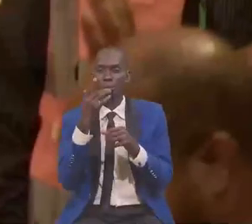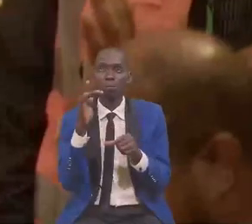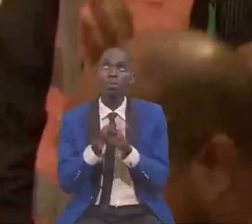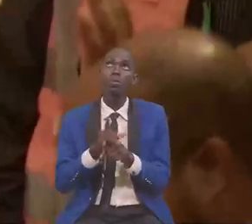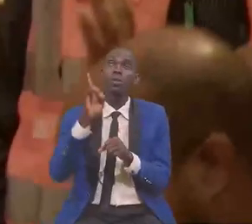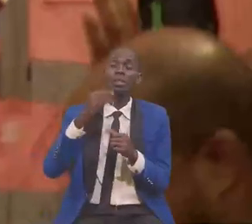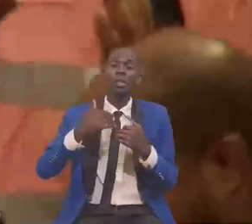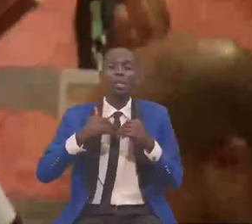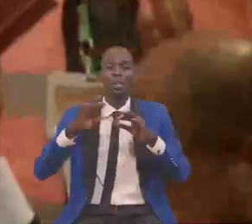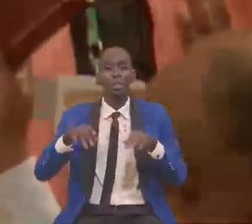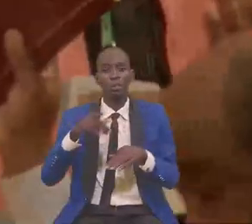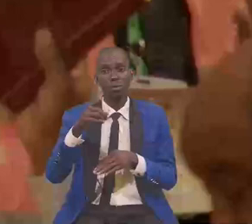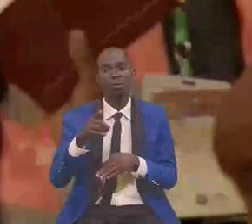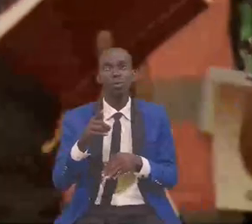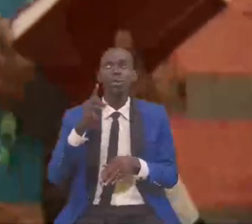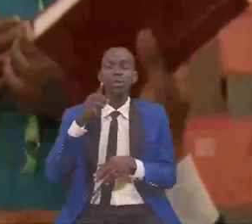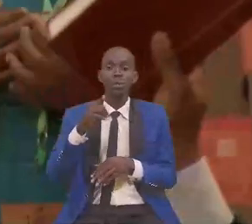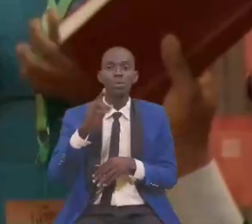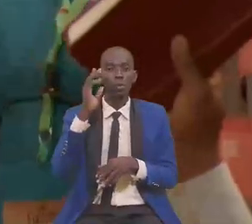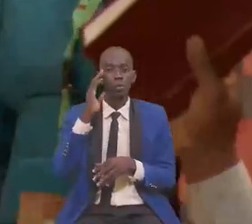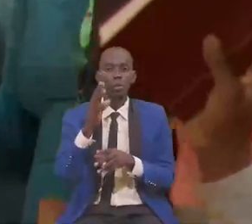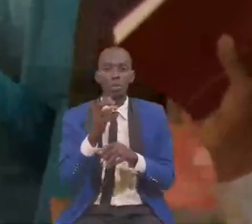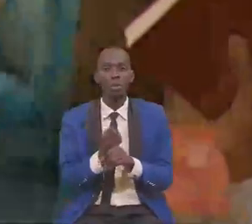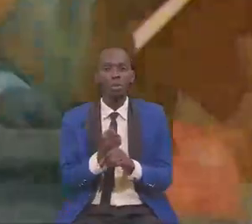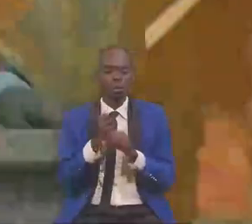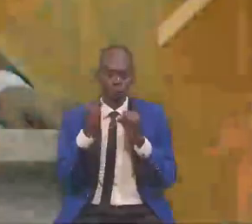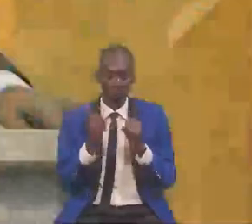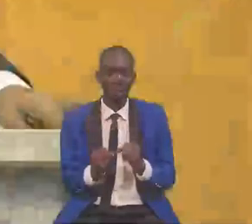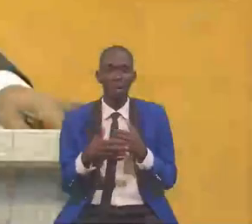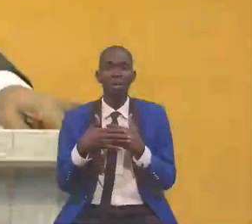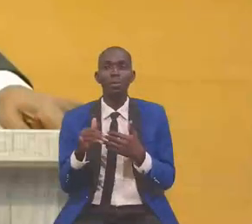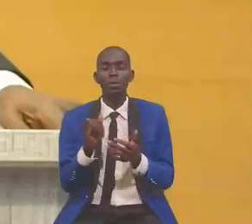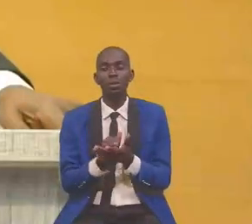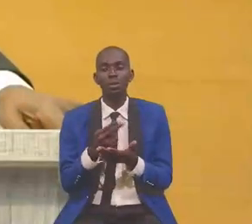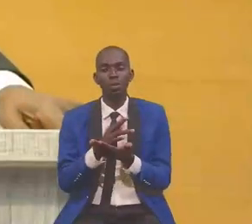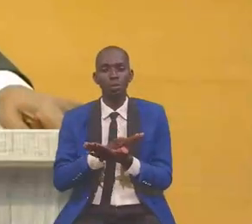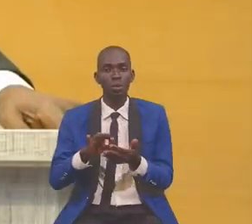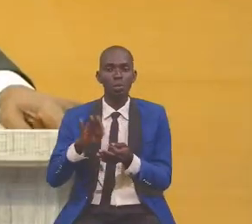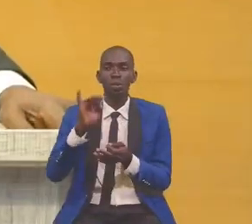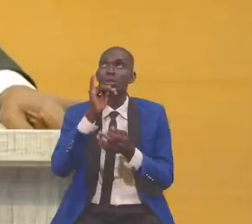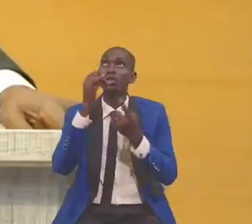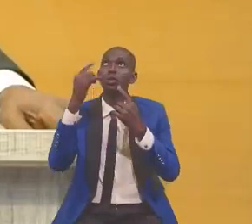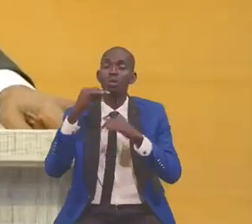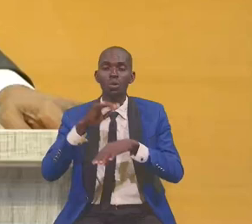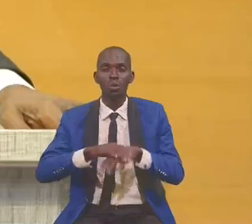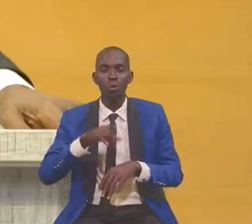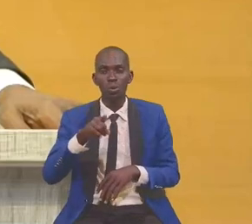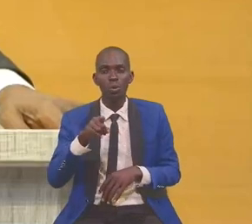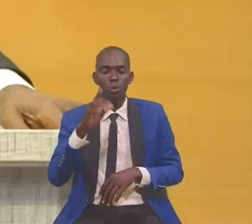Vous recevez une puissance. Le Saint-Esprit survenant sur vous. Et vous serez mes